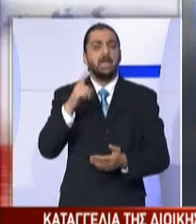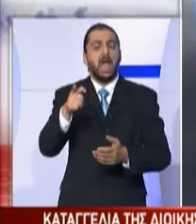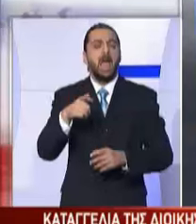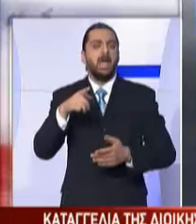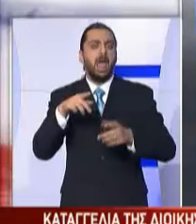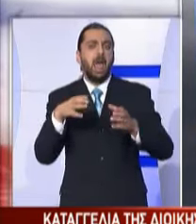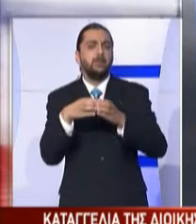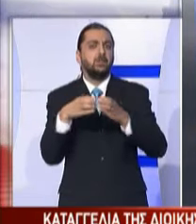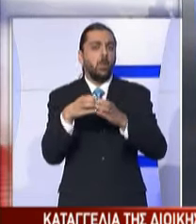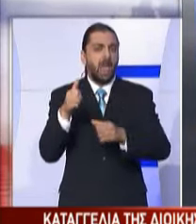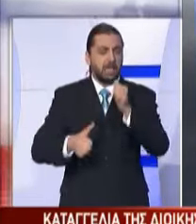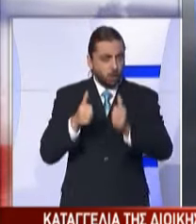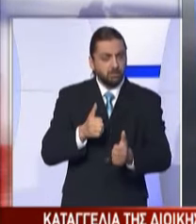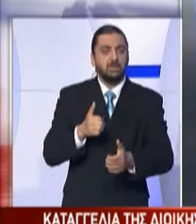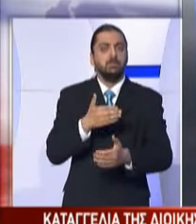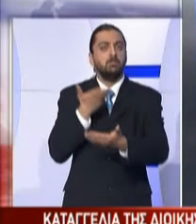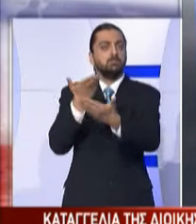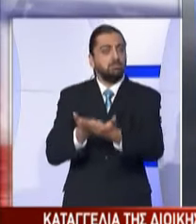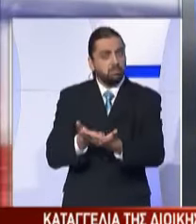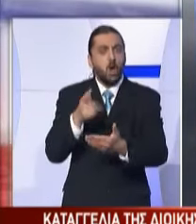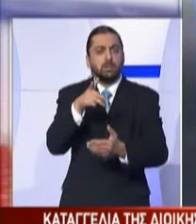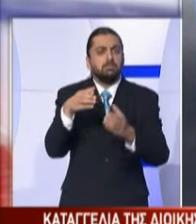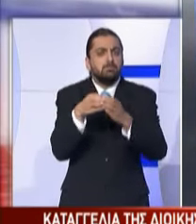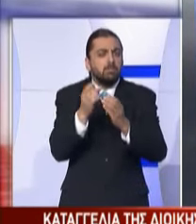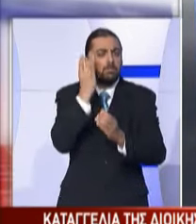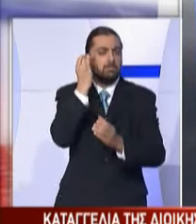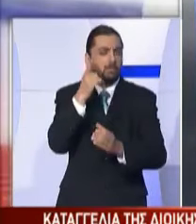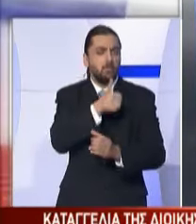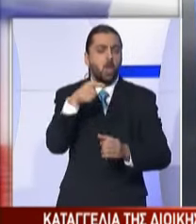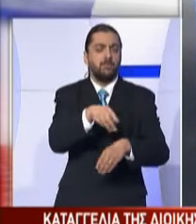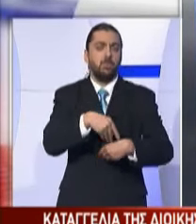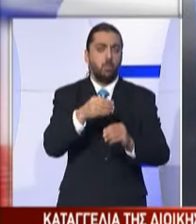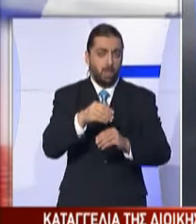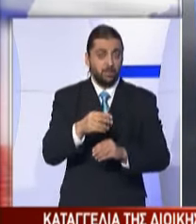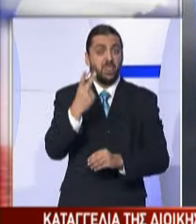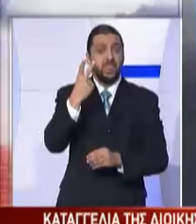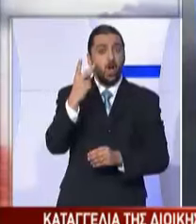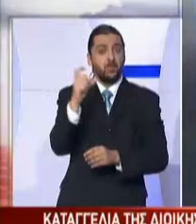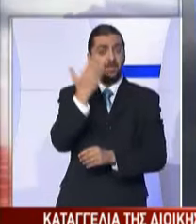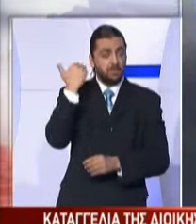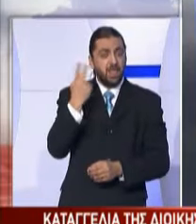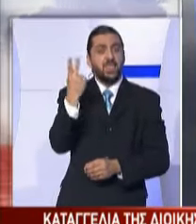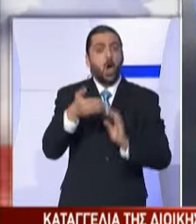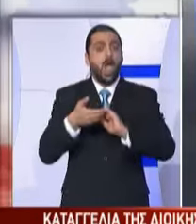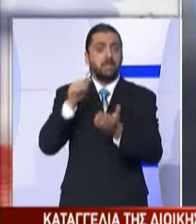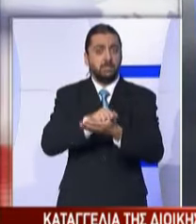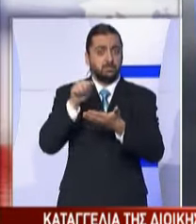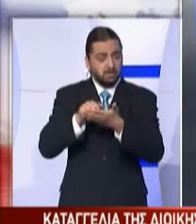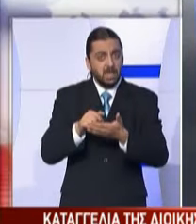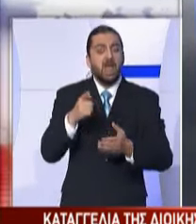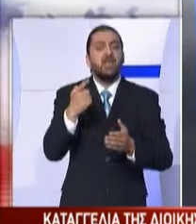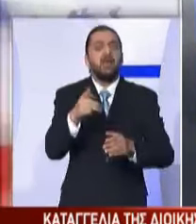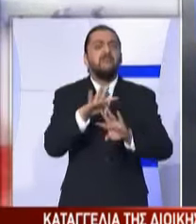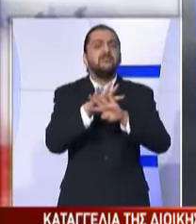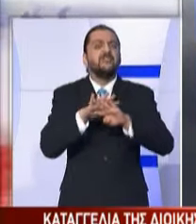της Θεσσαλονίκης. Σε διαγωνισμό που έγινε πριν δύο μήνες, οι εταιρείες που εκδήλωσαν ενδιαφέρον υιοθέτησαν ενιαία τιμή για την αγορά φίλτρων